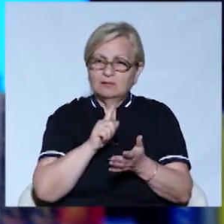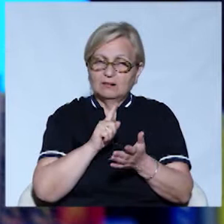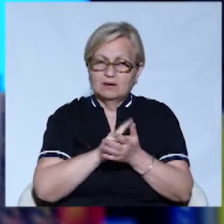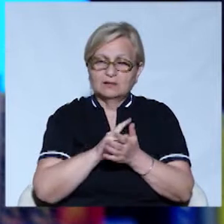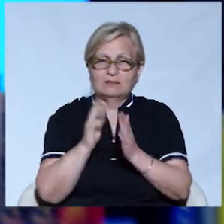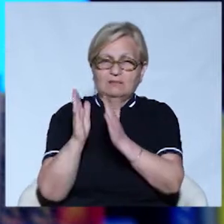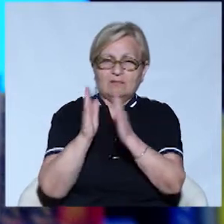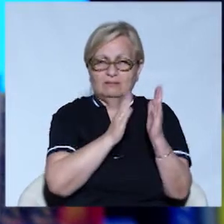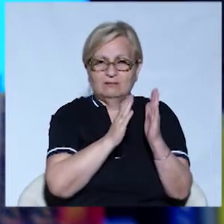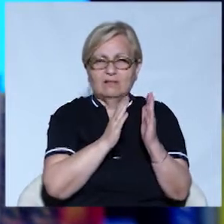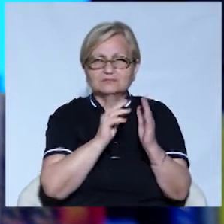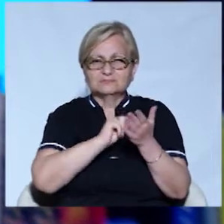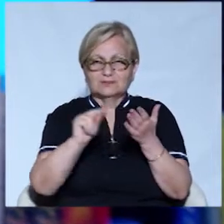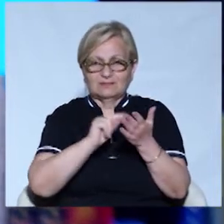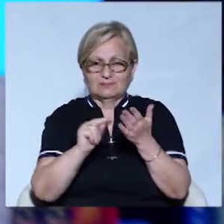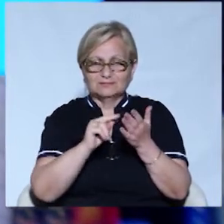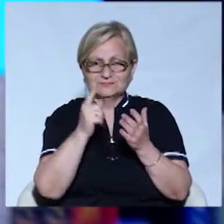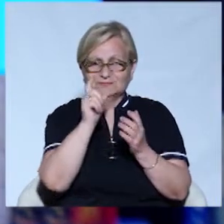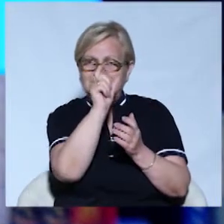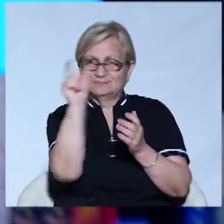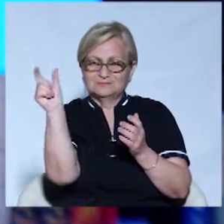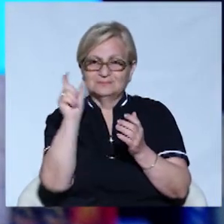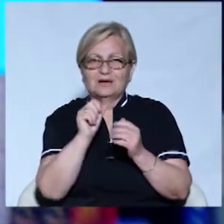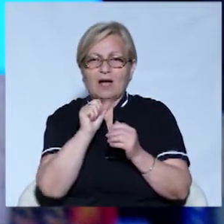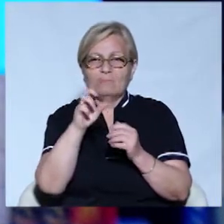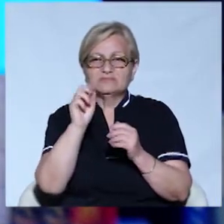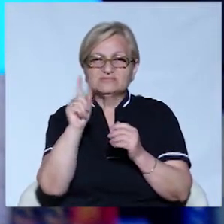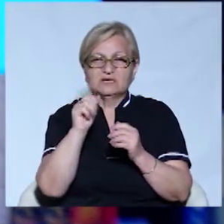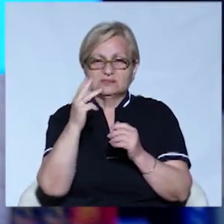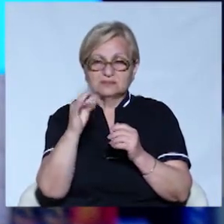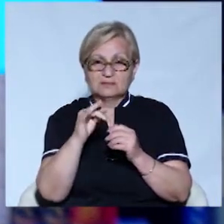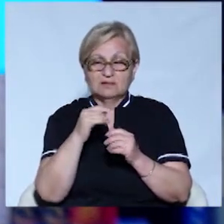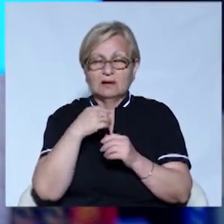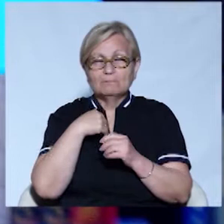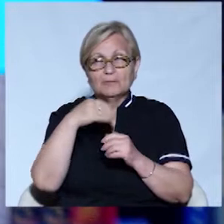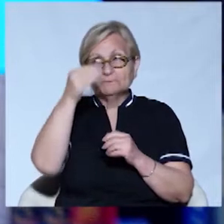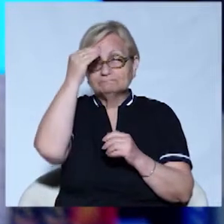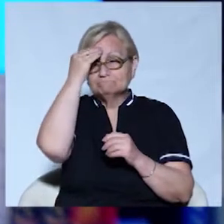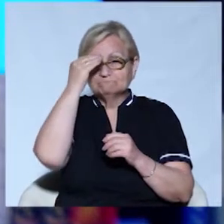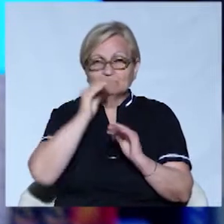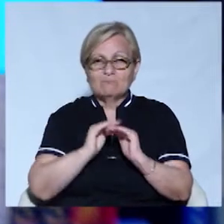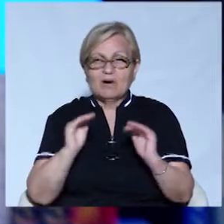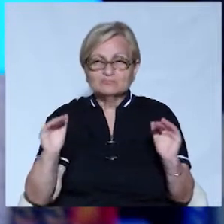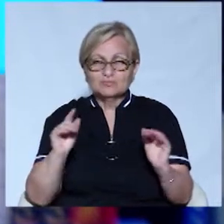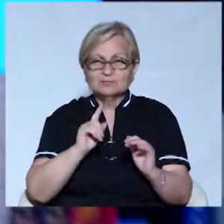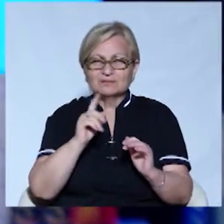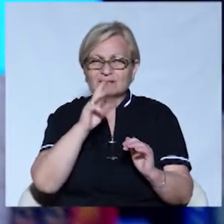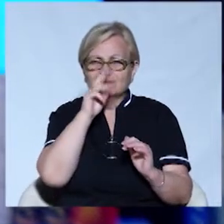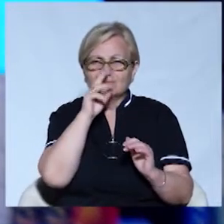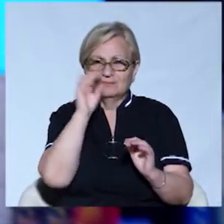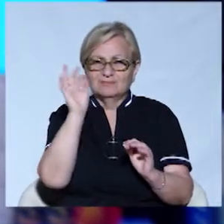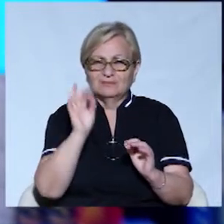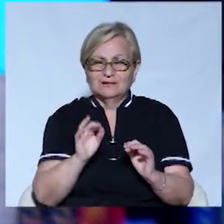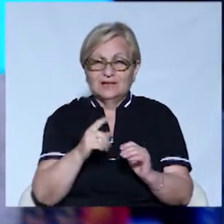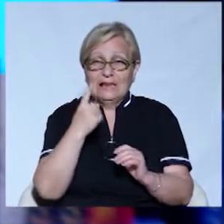აბზაცით დაიწყებდით წერას. მე წარმოვიდგინე, რა შეცდომებს უშვებენ ხოლმე და